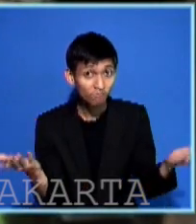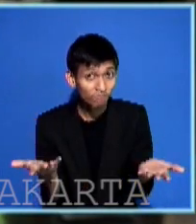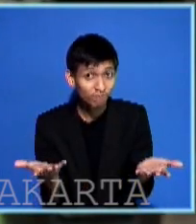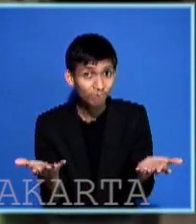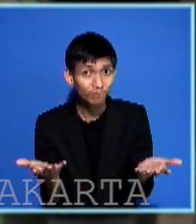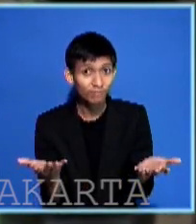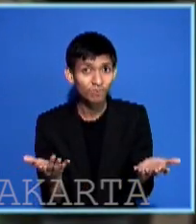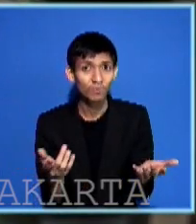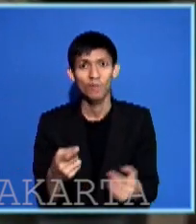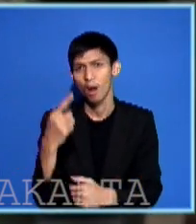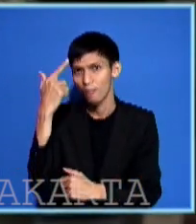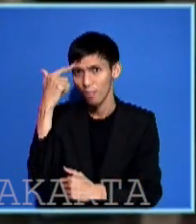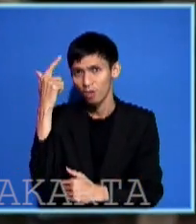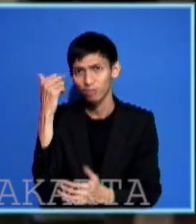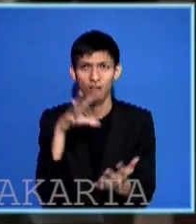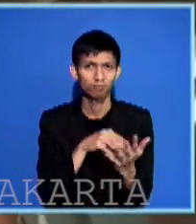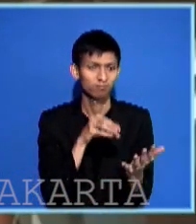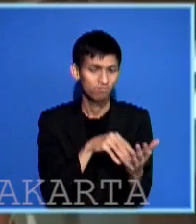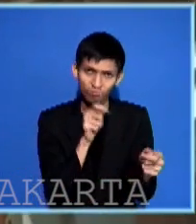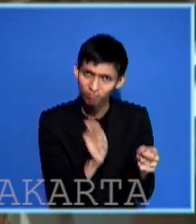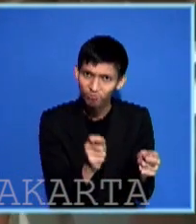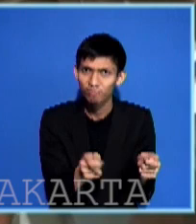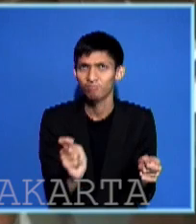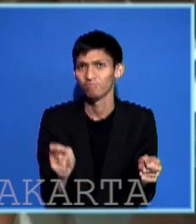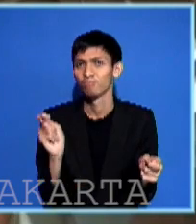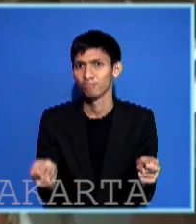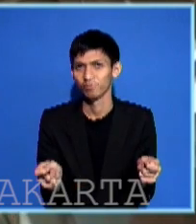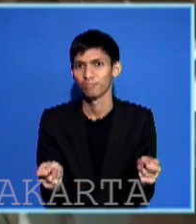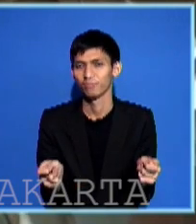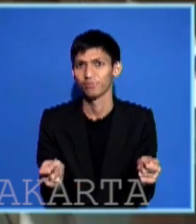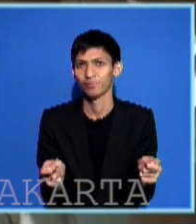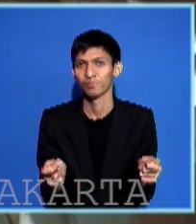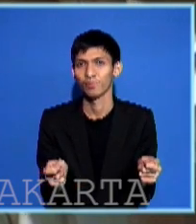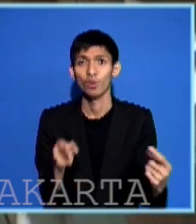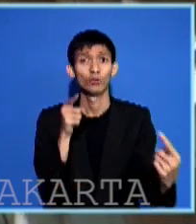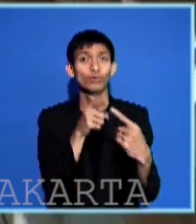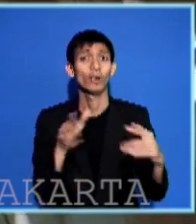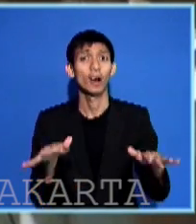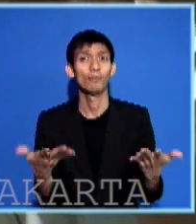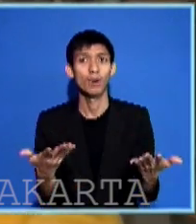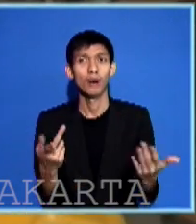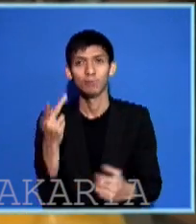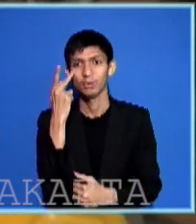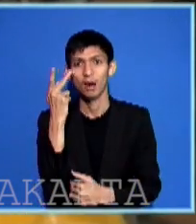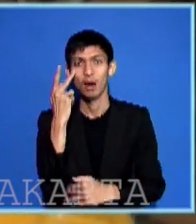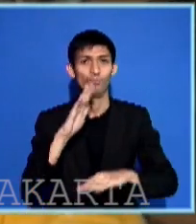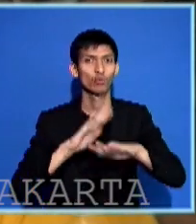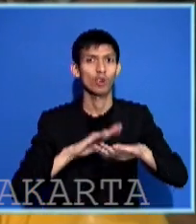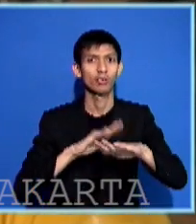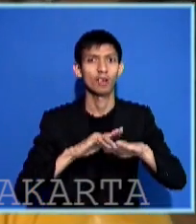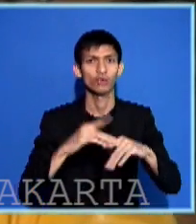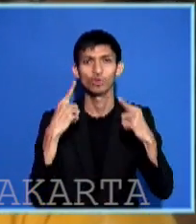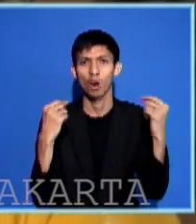sinau karawitan. Sedaya wau dipun laksanakaken minangka upaya kangge nguri-uri budaya Jawi lumantar gladen